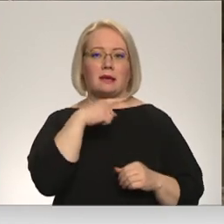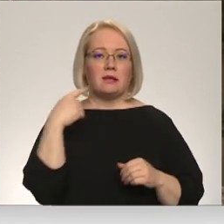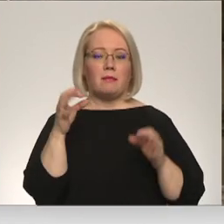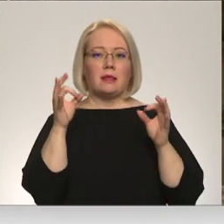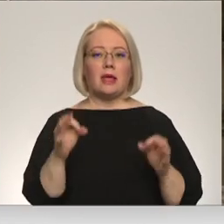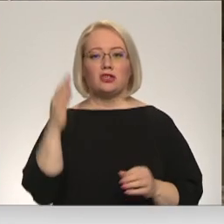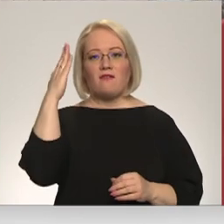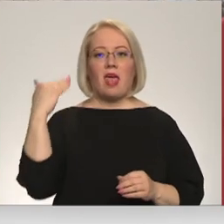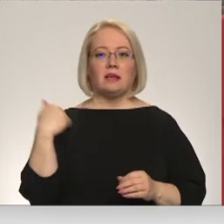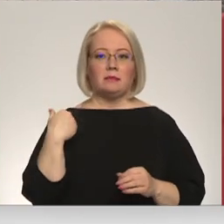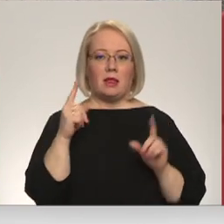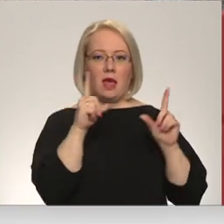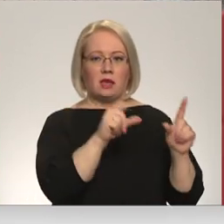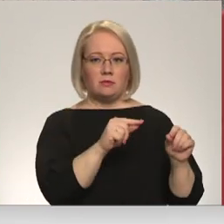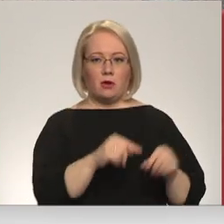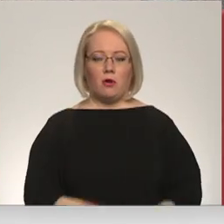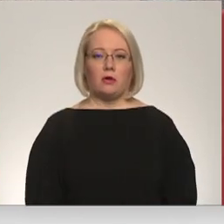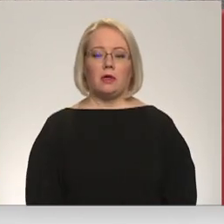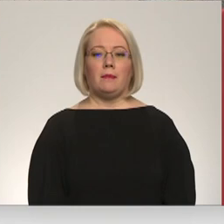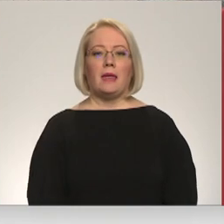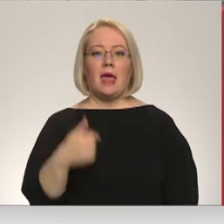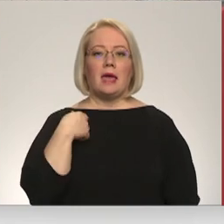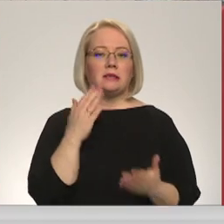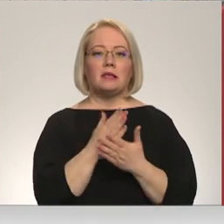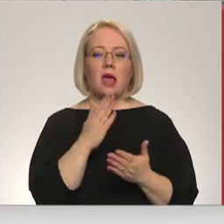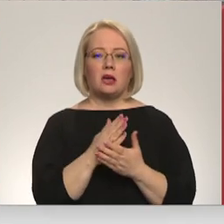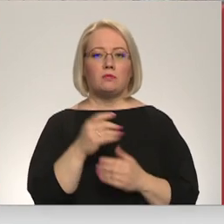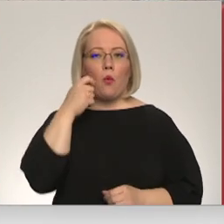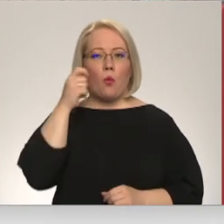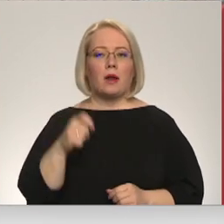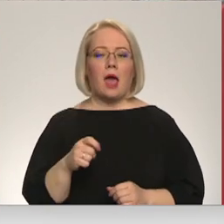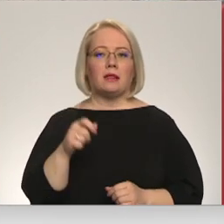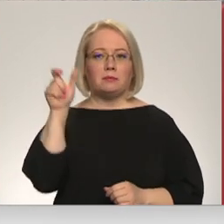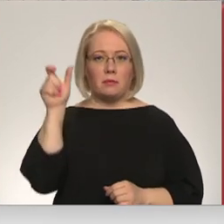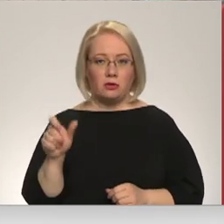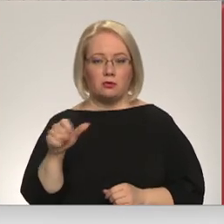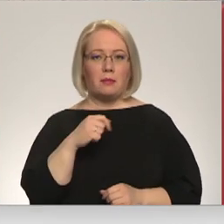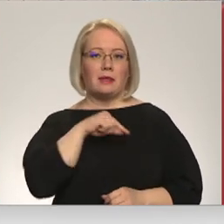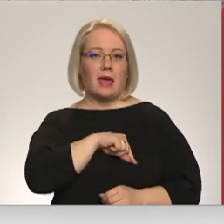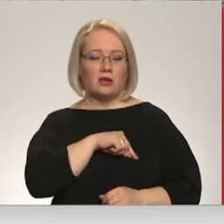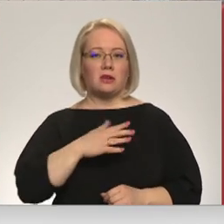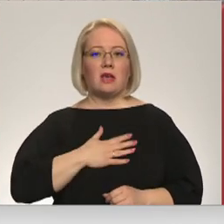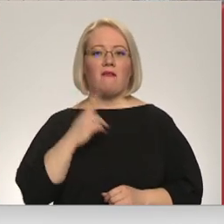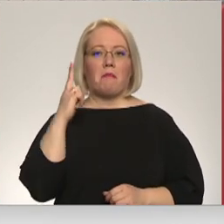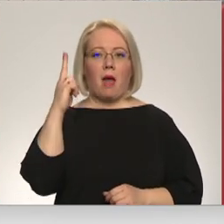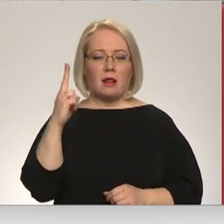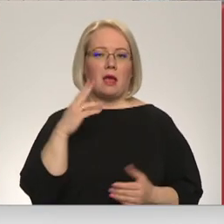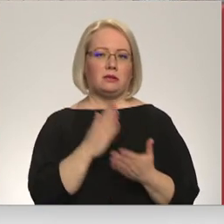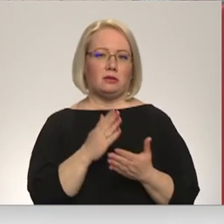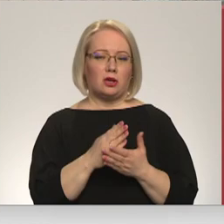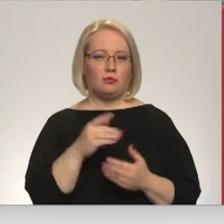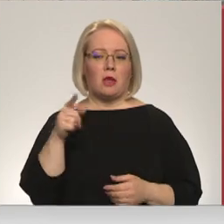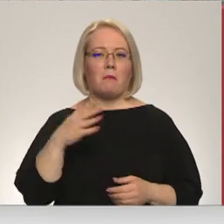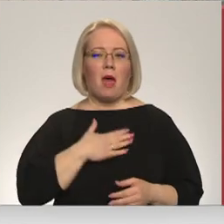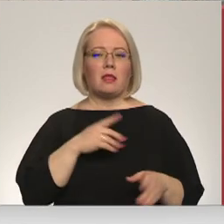tieši Ventspilī. Formāli es neesmu Ukrainas pilsonis, bet savā pārliecībā es tāds esmu. Tie man brāļi un māsas, kas tur un